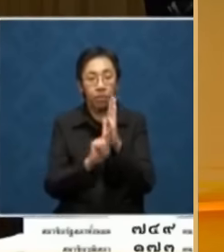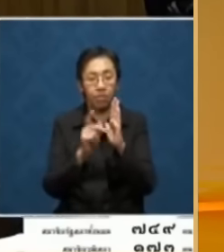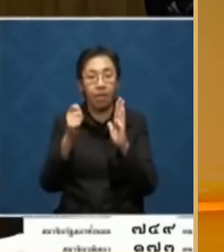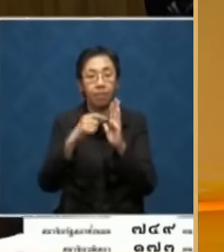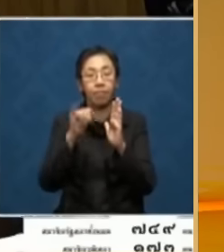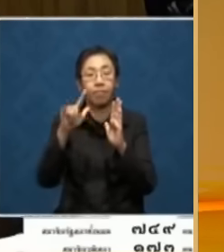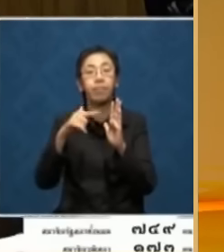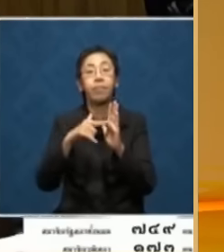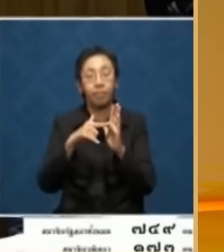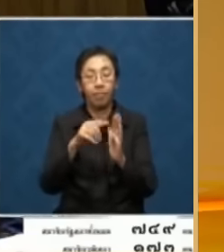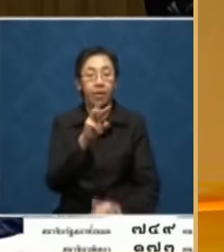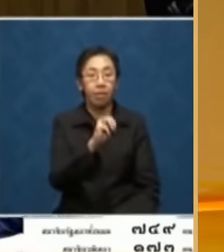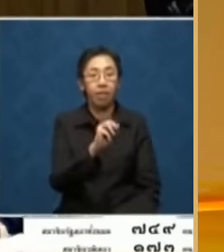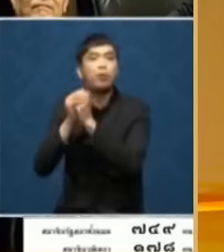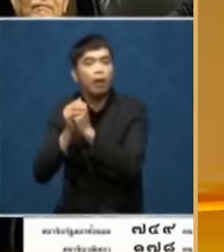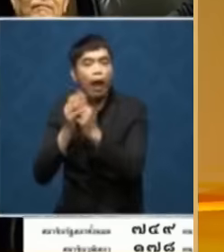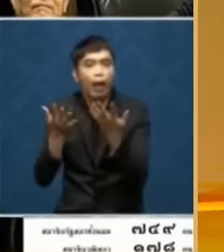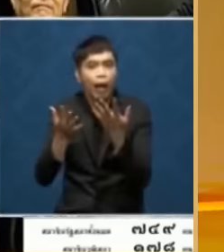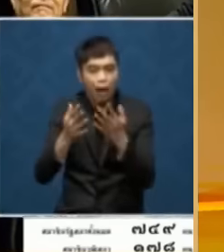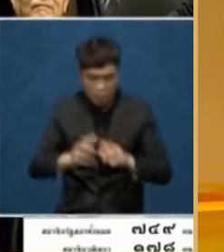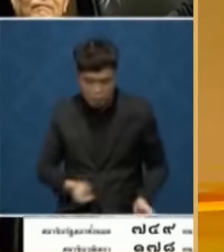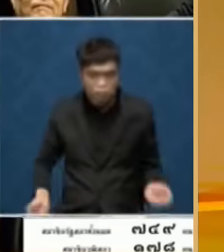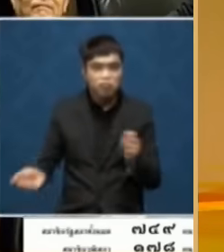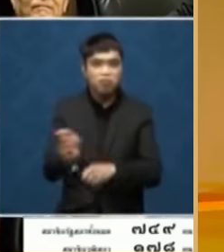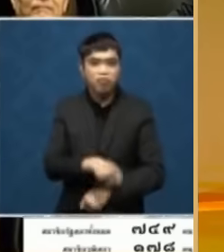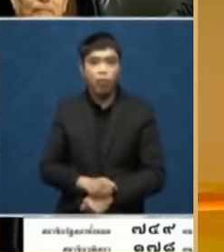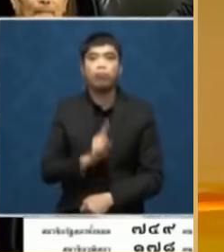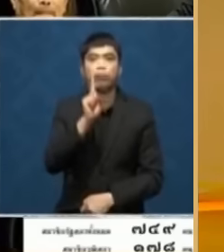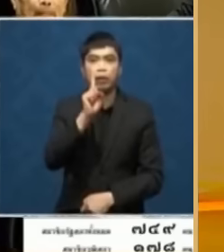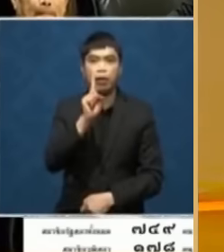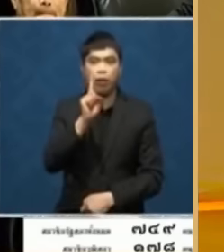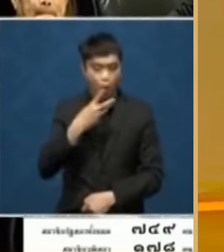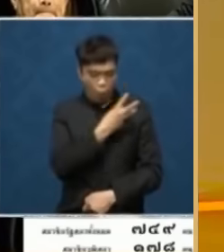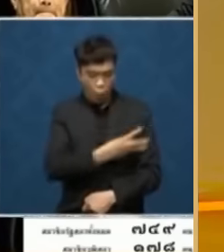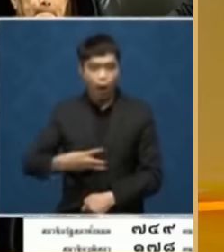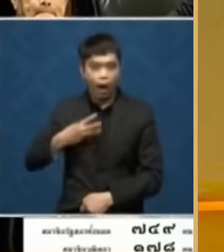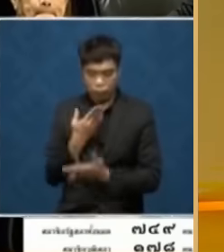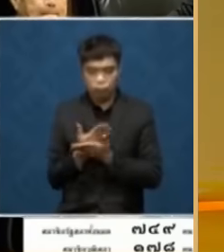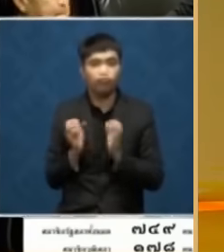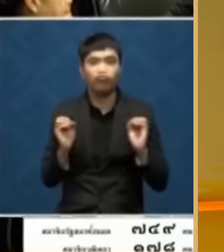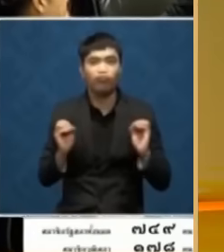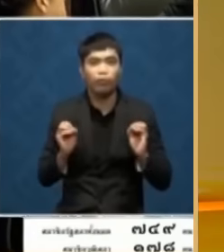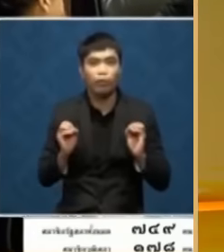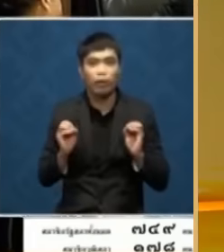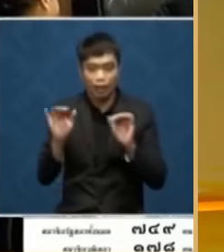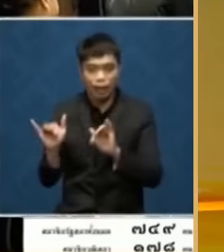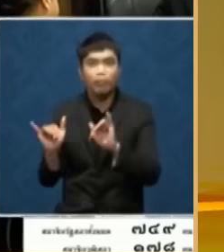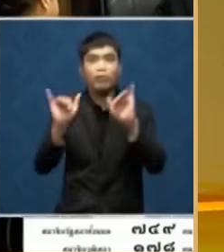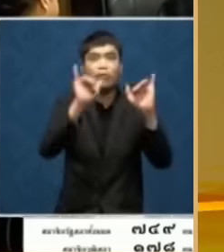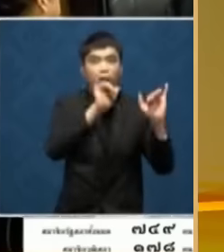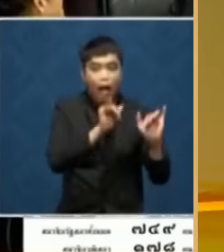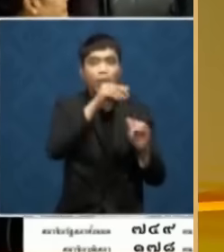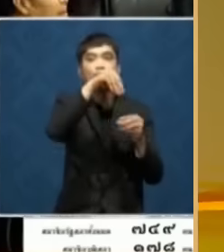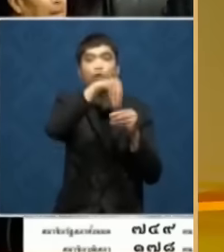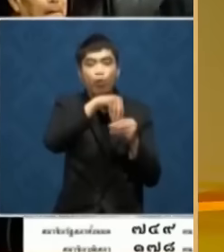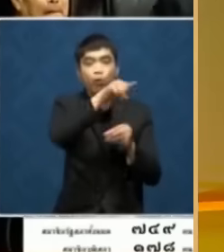มั่นคงของชาติและคุณวิชาก้าวไกลแสดงอาการต่อสาธารณชนมาตลอดส่งเสริมให้เด็กละเมิด